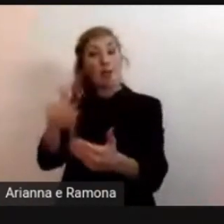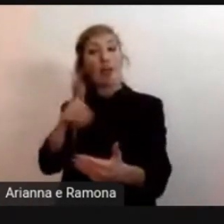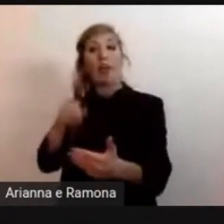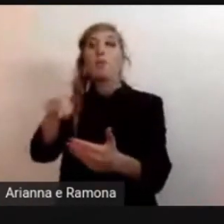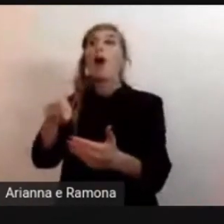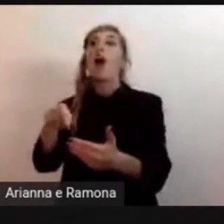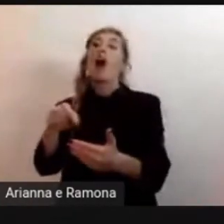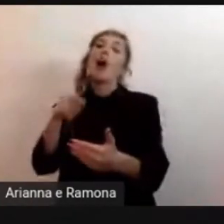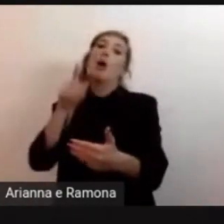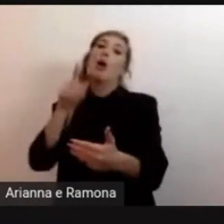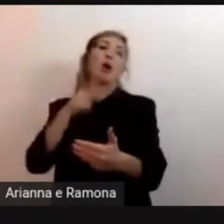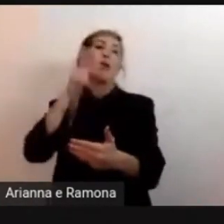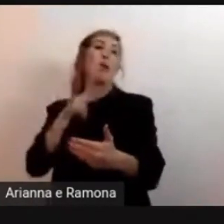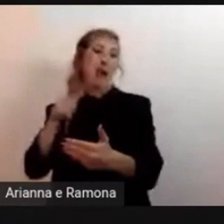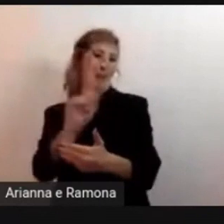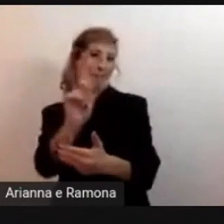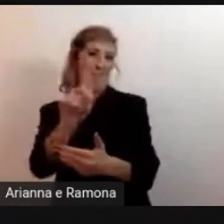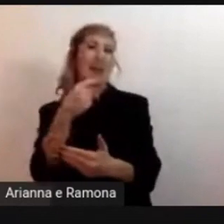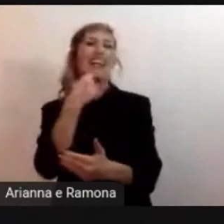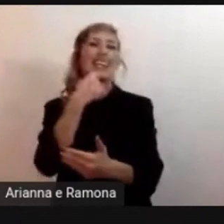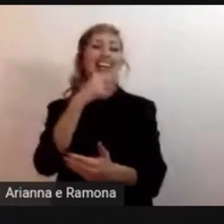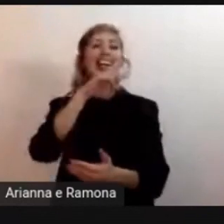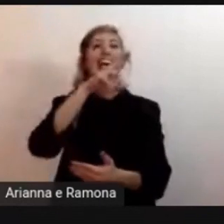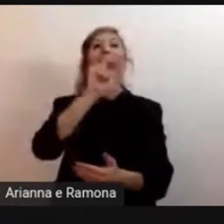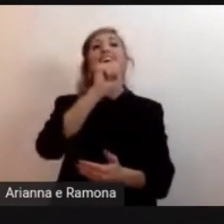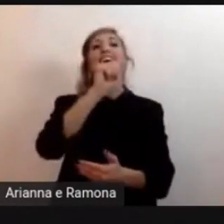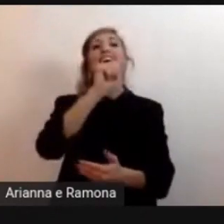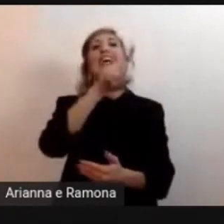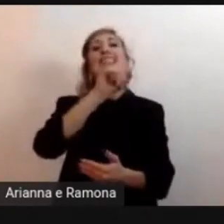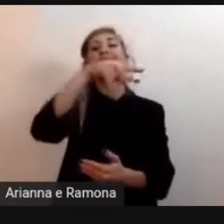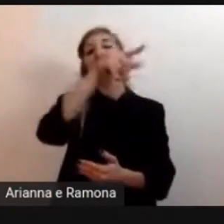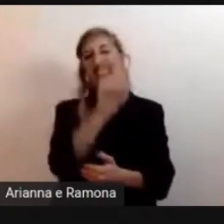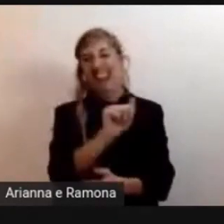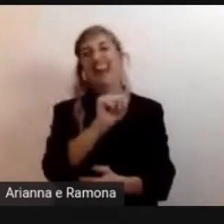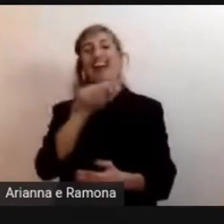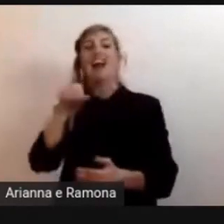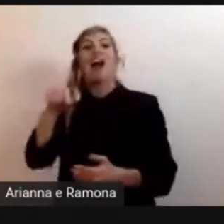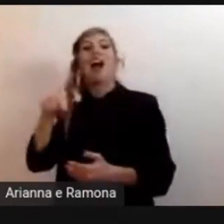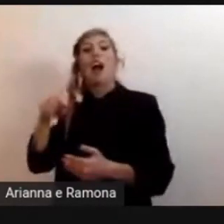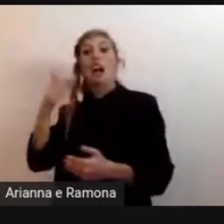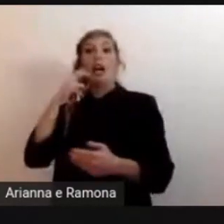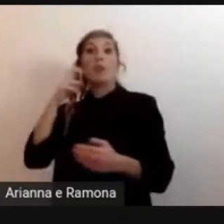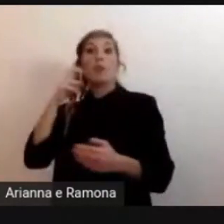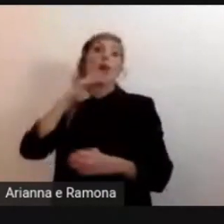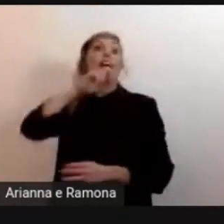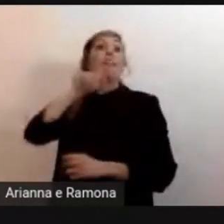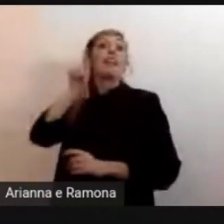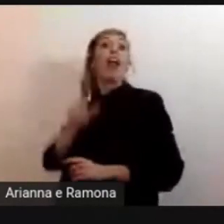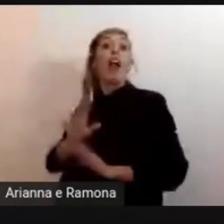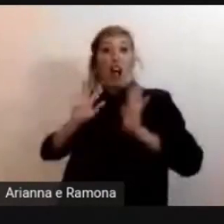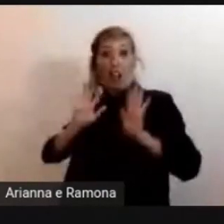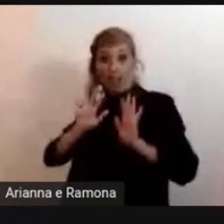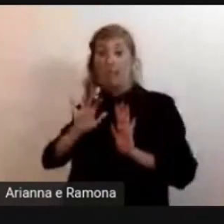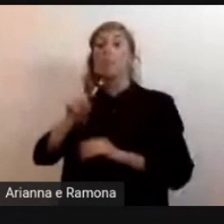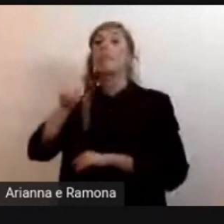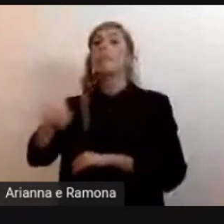di un papa che le piace di più ratzinger che quando è a camminare il bis che il